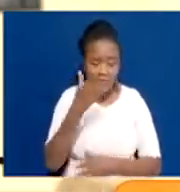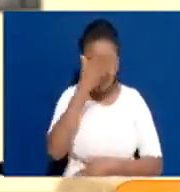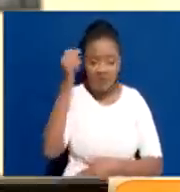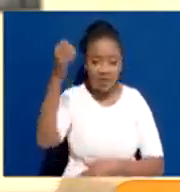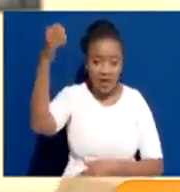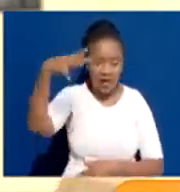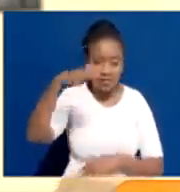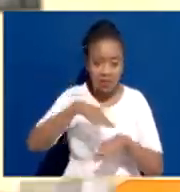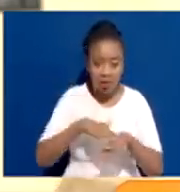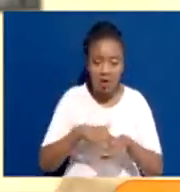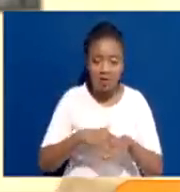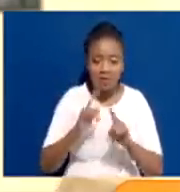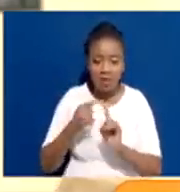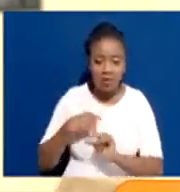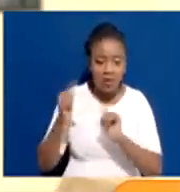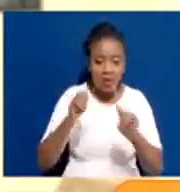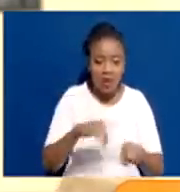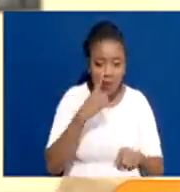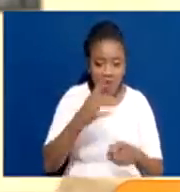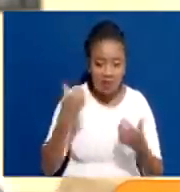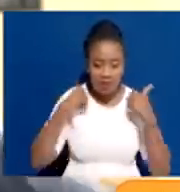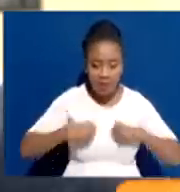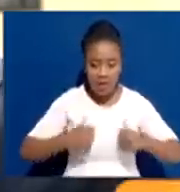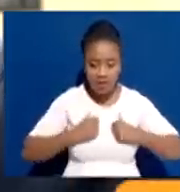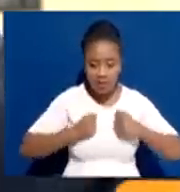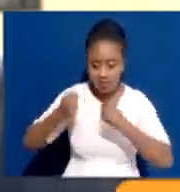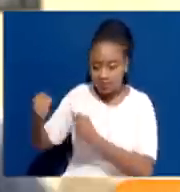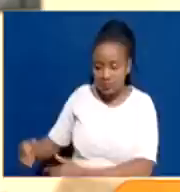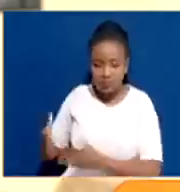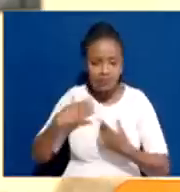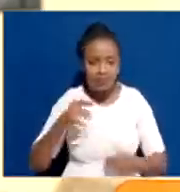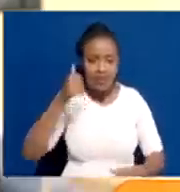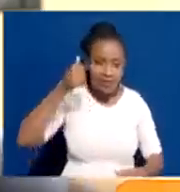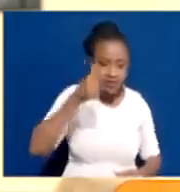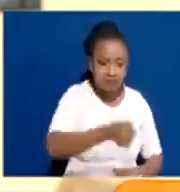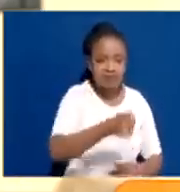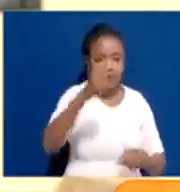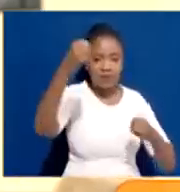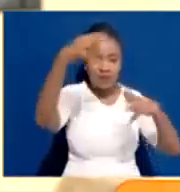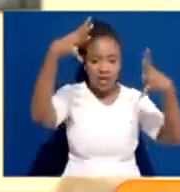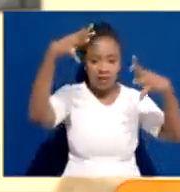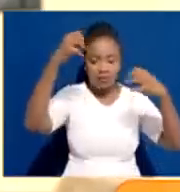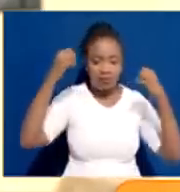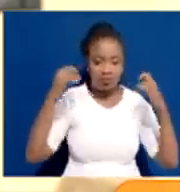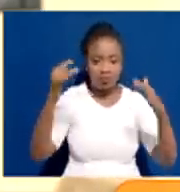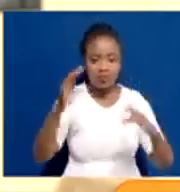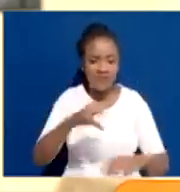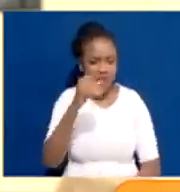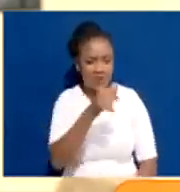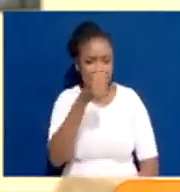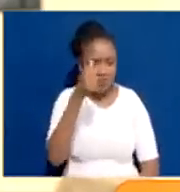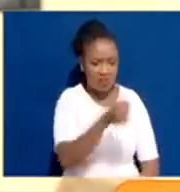Mimi kufika tu kwa nyumba hivi, kuweka park chini, nikaruti kufinya niwashe mata. Nikapata switch imevaya